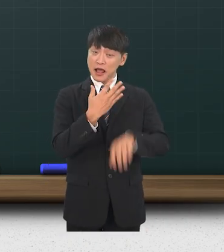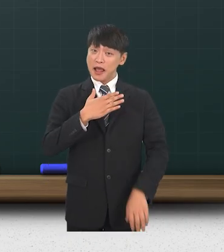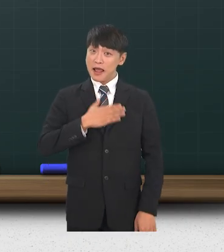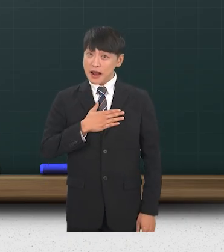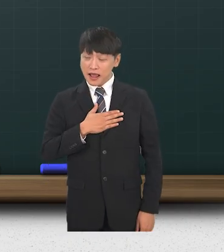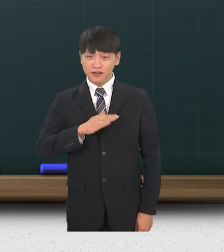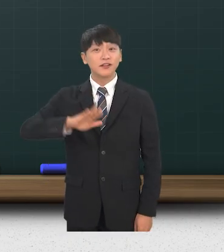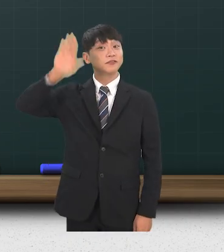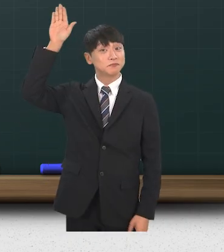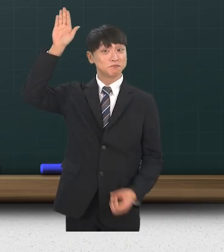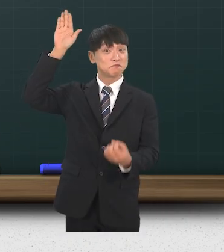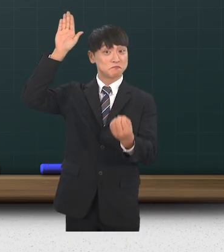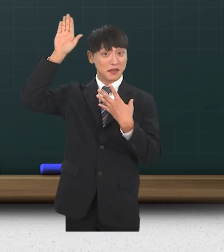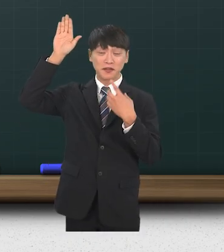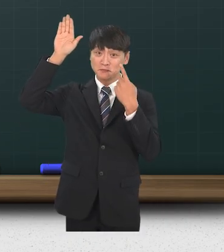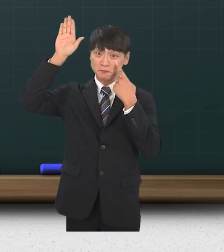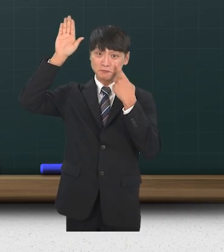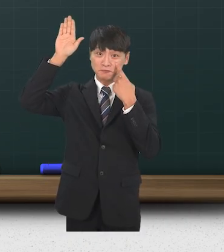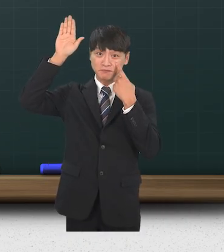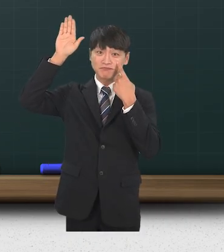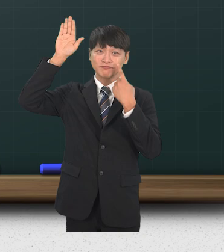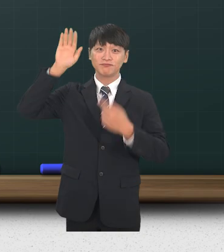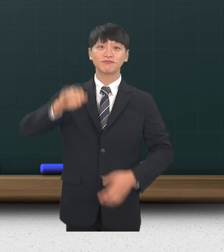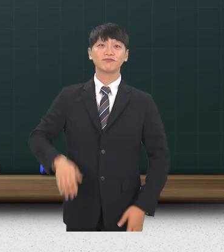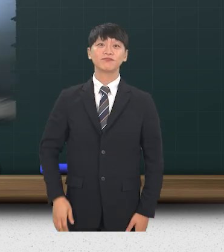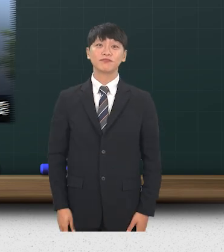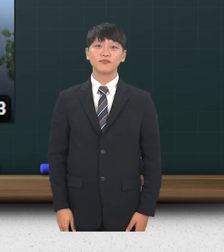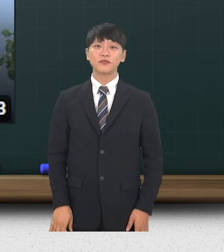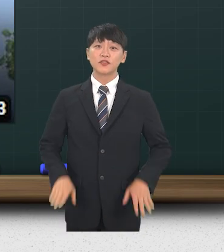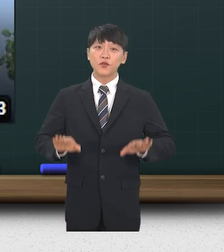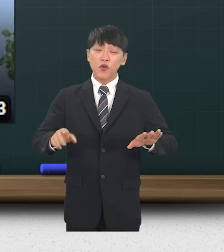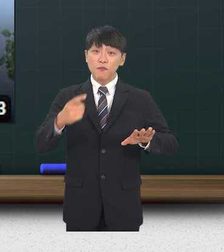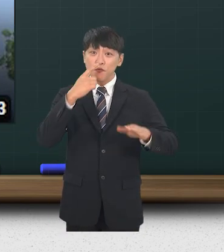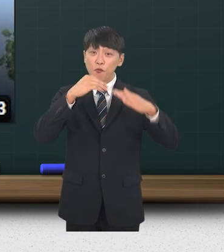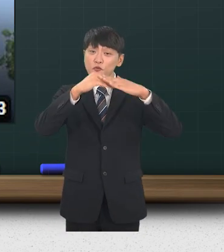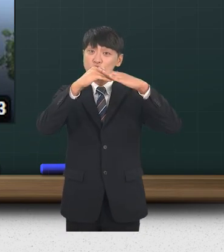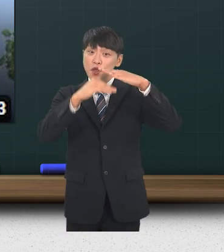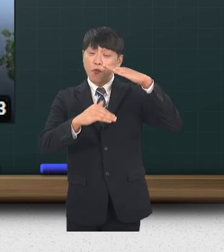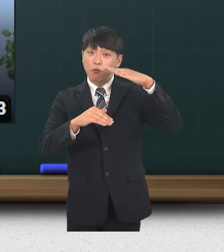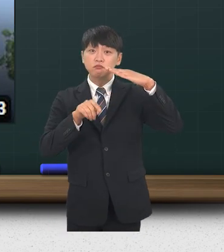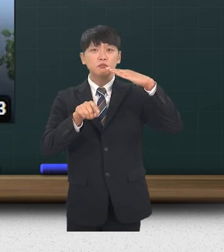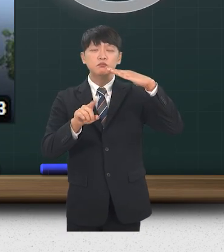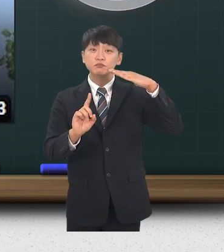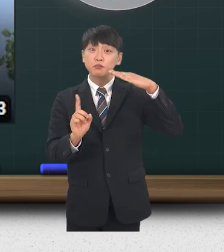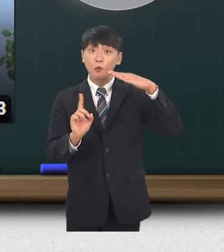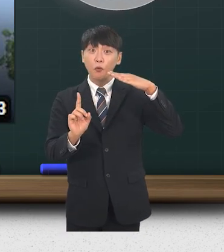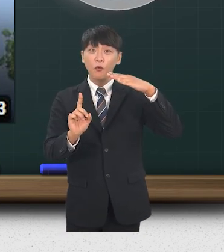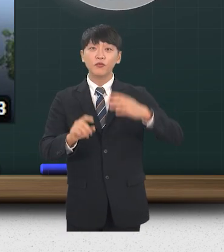아는 학생들은 손을 들고 이야기해 봅시다. 오늘 배울 이것은 무엇일까요?